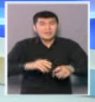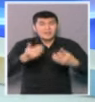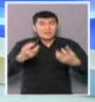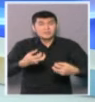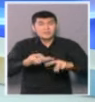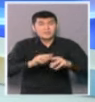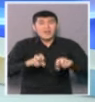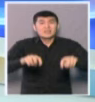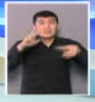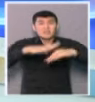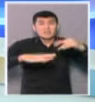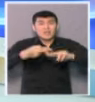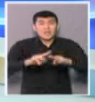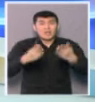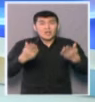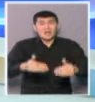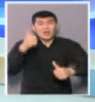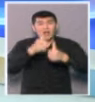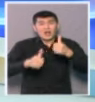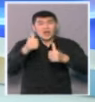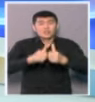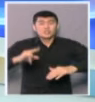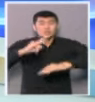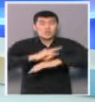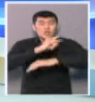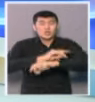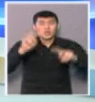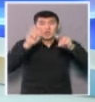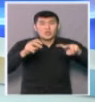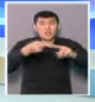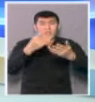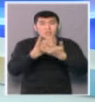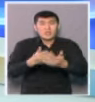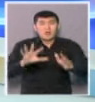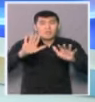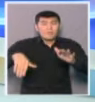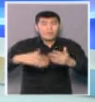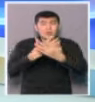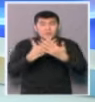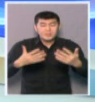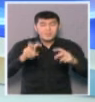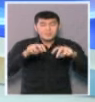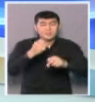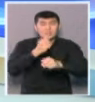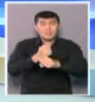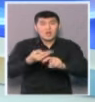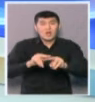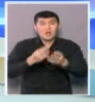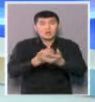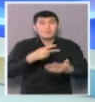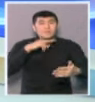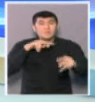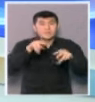устарело. Специалисты, которые каждый сезон охотятся на степных грызунов, чтобы потом заняться их исследованиями,